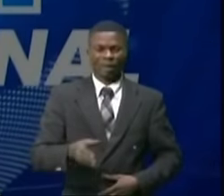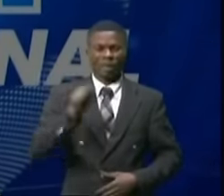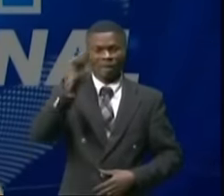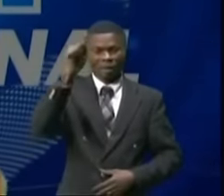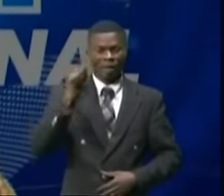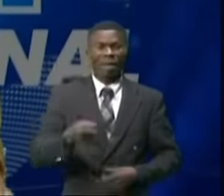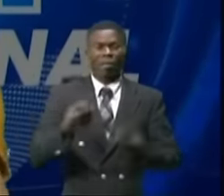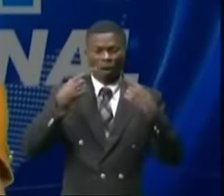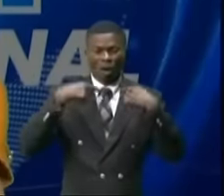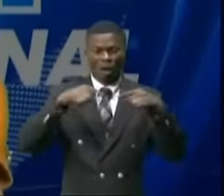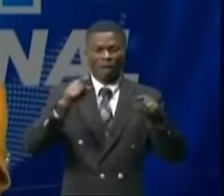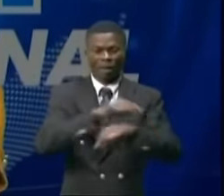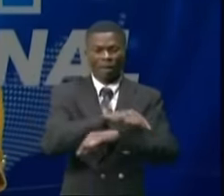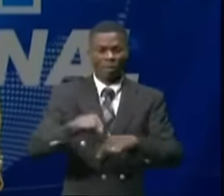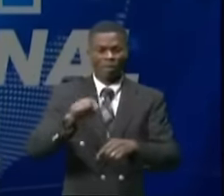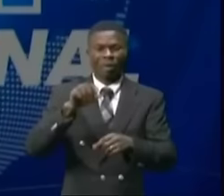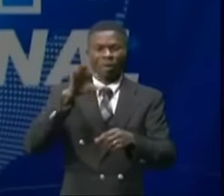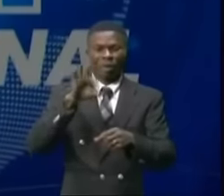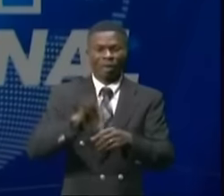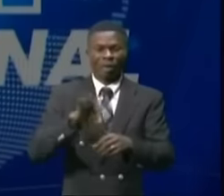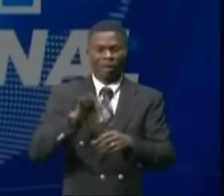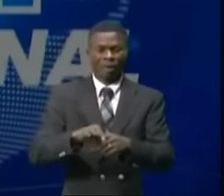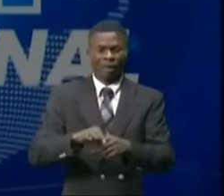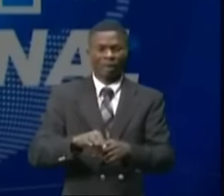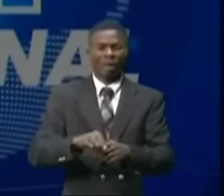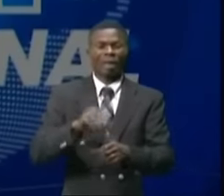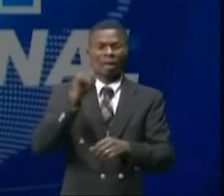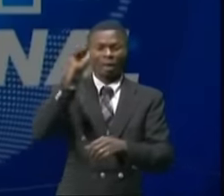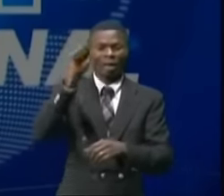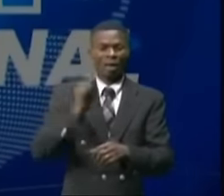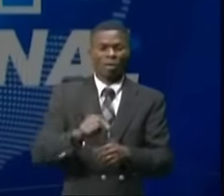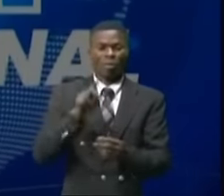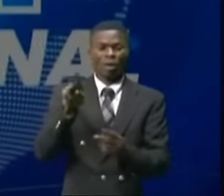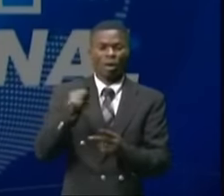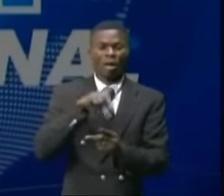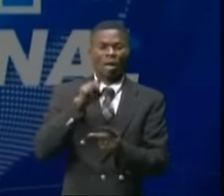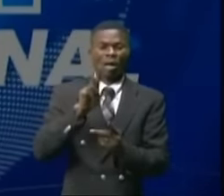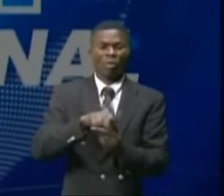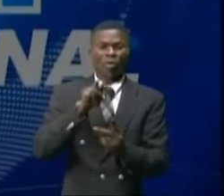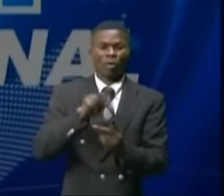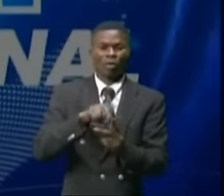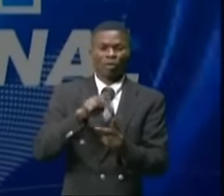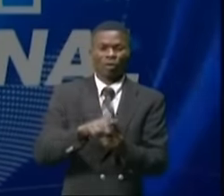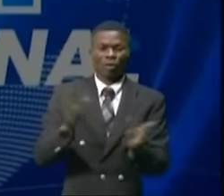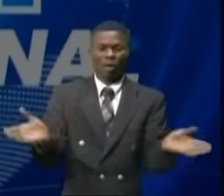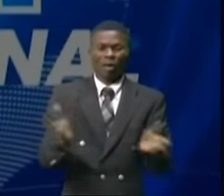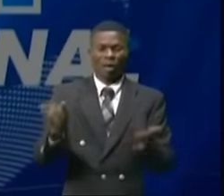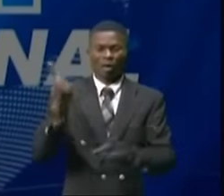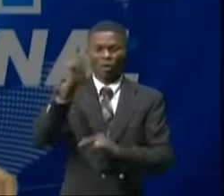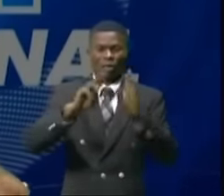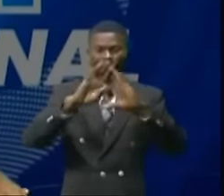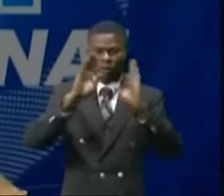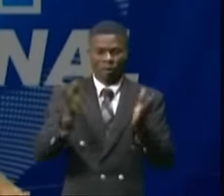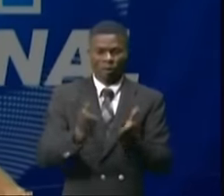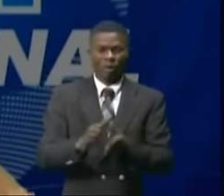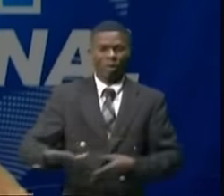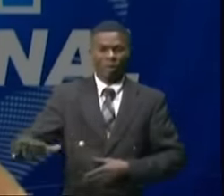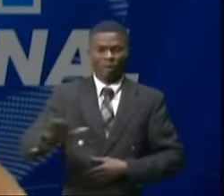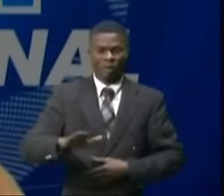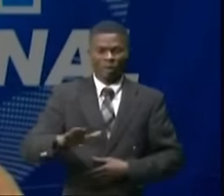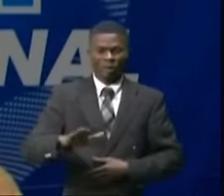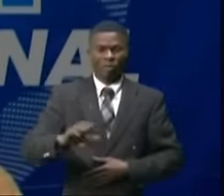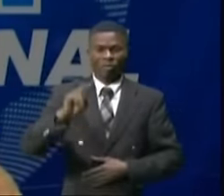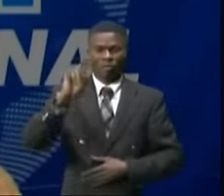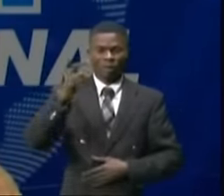les résultats publiés par la CENI, des résultats provisoires. Cette position réconforte la population de ce coin de la République. Justement,